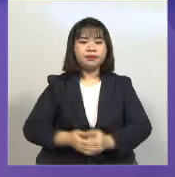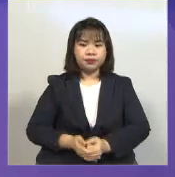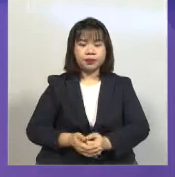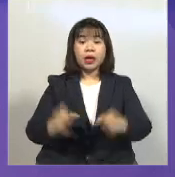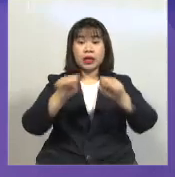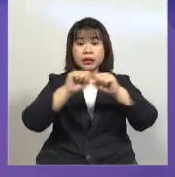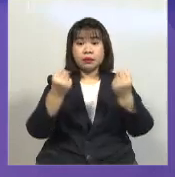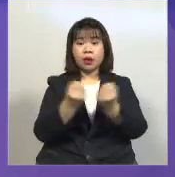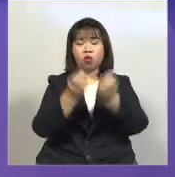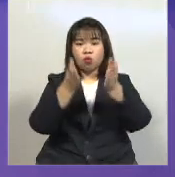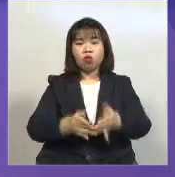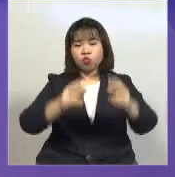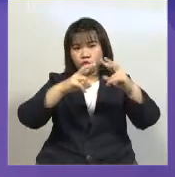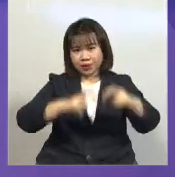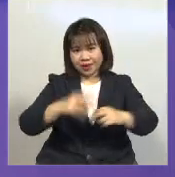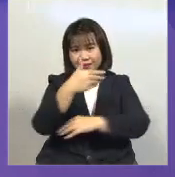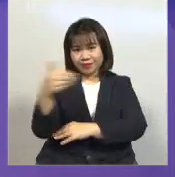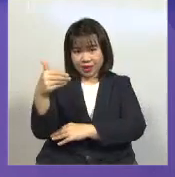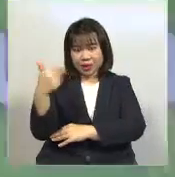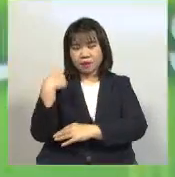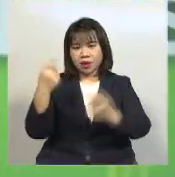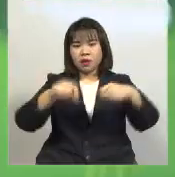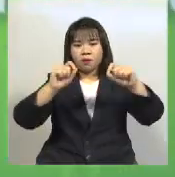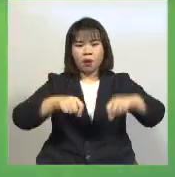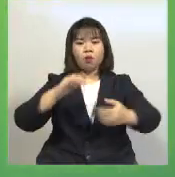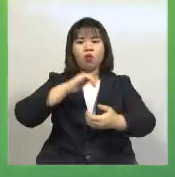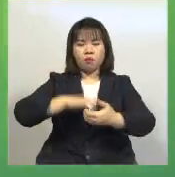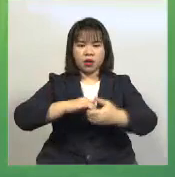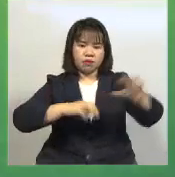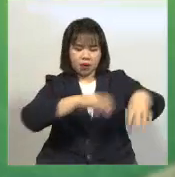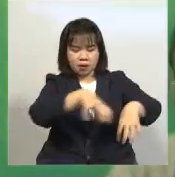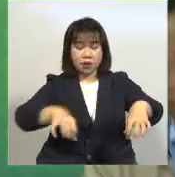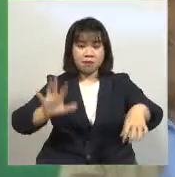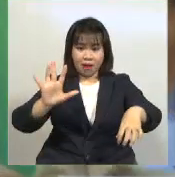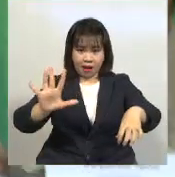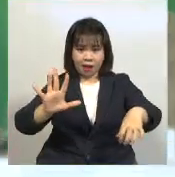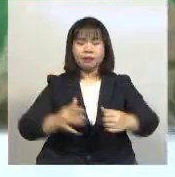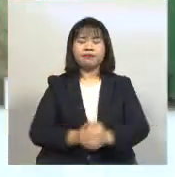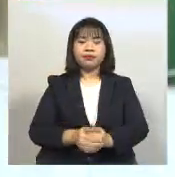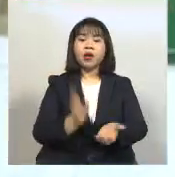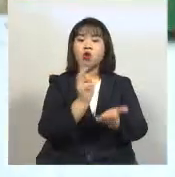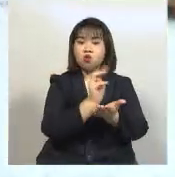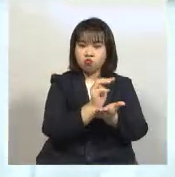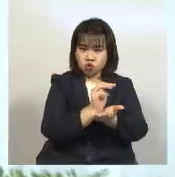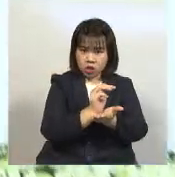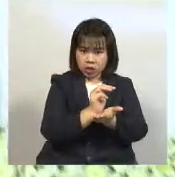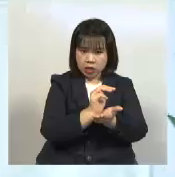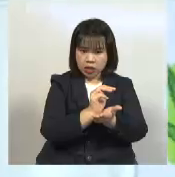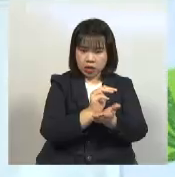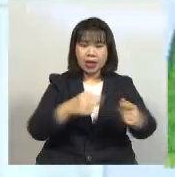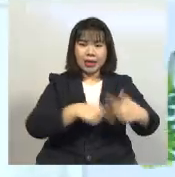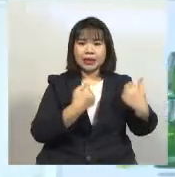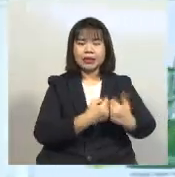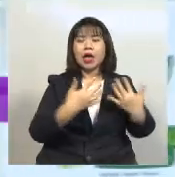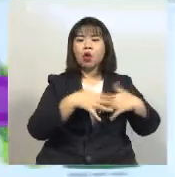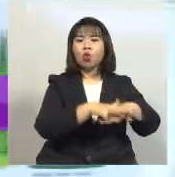โดยสมาคมนักวิจัยแห่งประเทศไทยได้มีการลงนามความร่วมมือกับ5องค์กรประกอบด้วยมูลนิธิร่วมใ